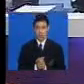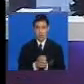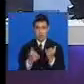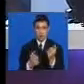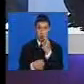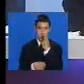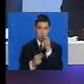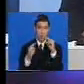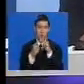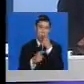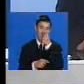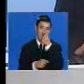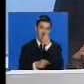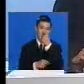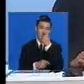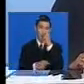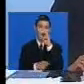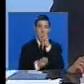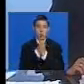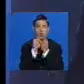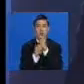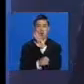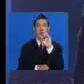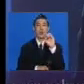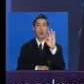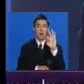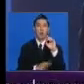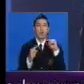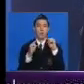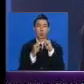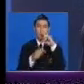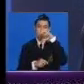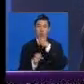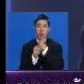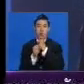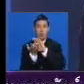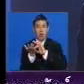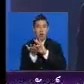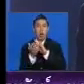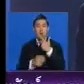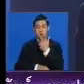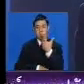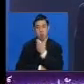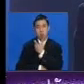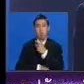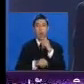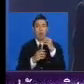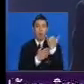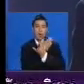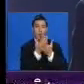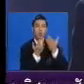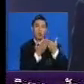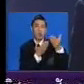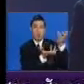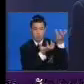มาดูเรื่องของไข้หวัดใหญ่สายพันธุ์ใหม่นะครับองค์การเภสัชกรรมยืนยันว่าวัคซีนแบบฉีดที่สั่งซื้อมาจากต่างประเทศนั้นปลอดภัยและส